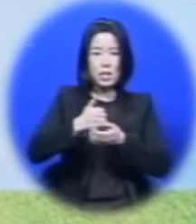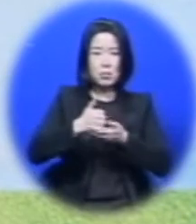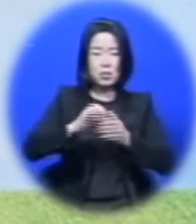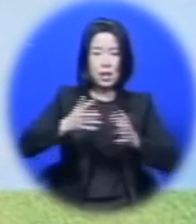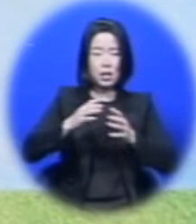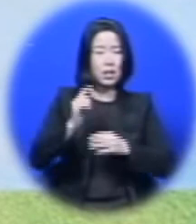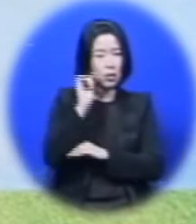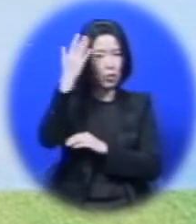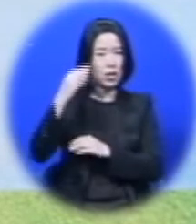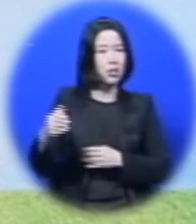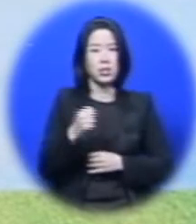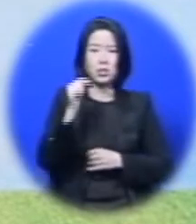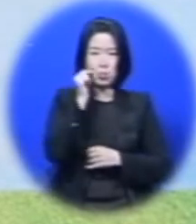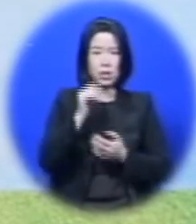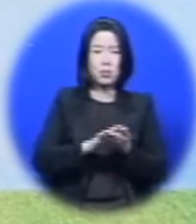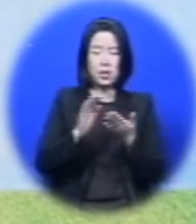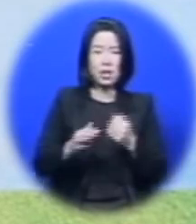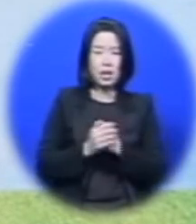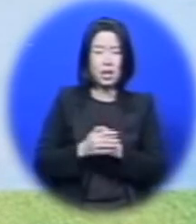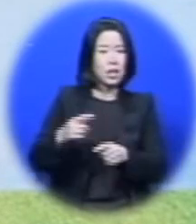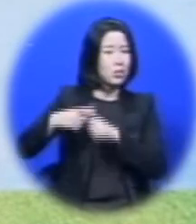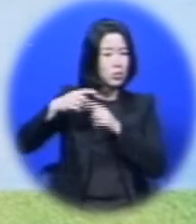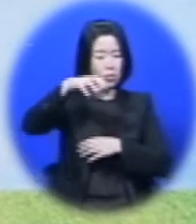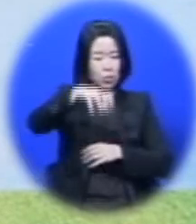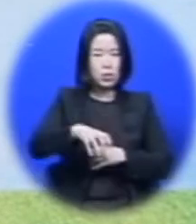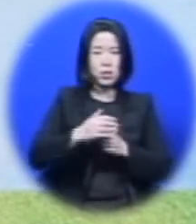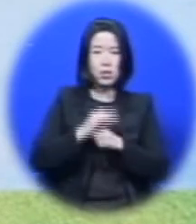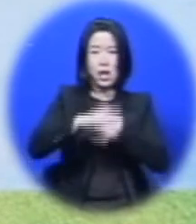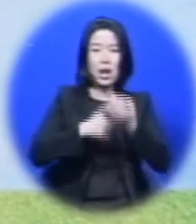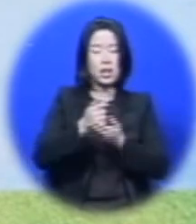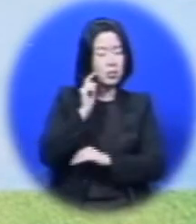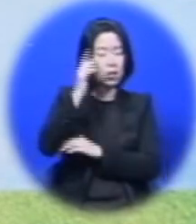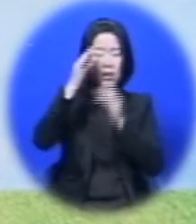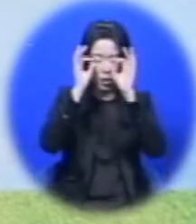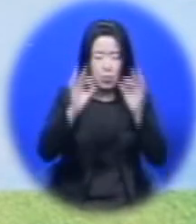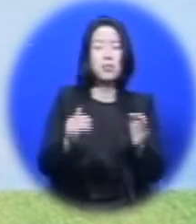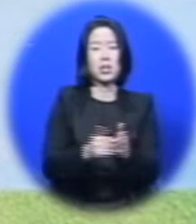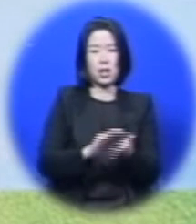얻지 못합니다. 순교의 현장에서 하나님 영광을 봅니다.